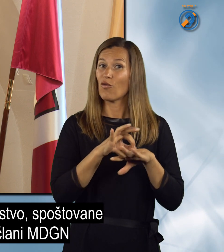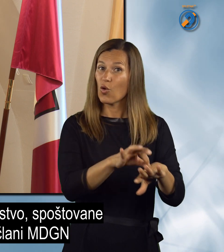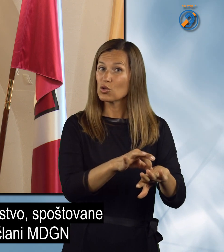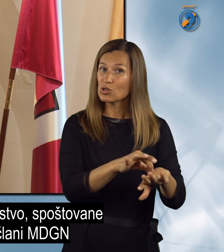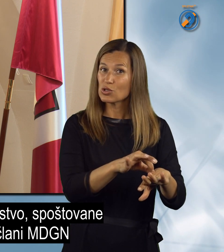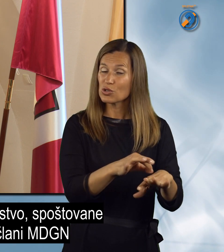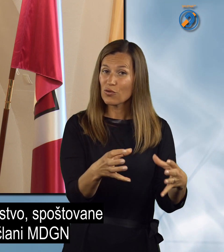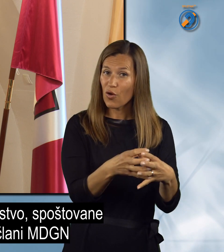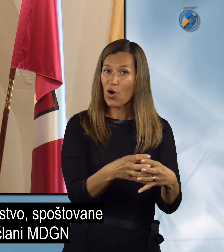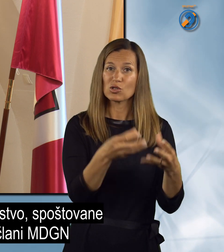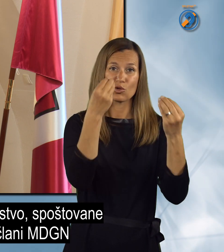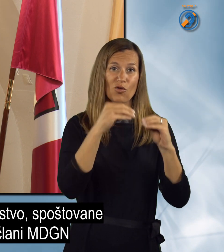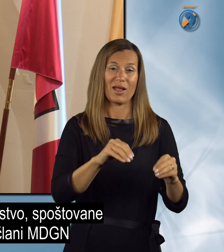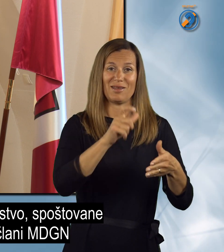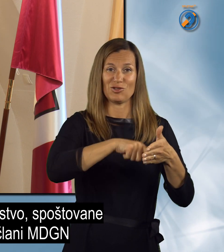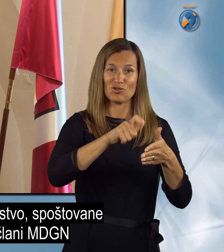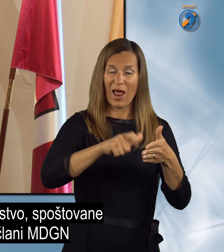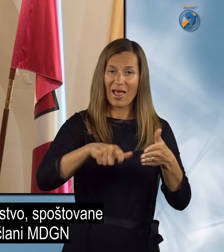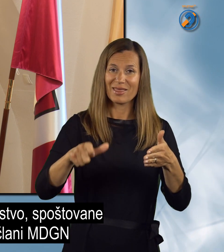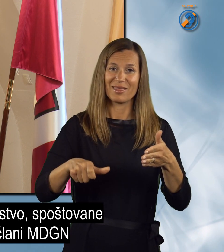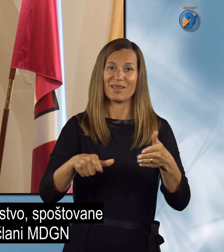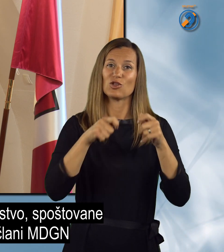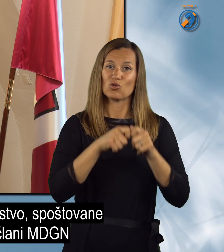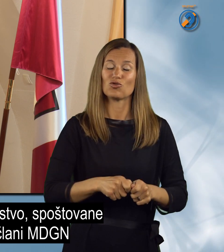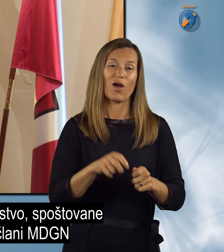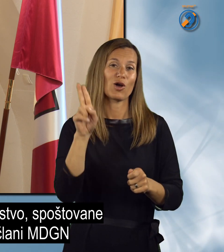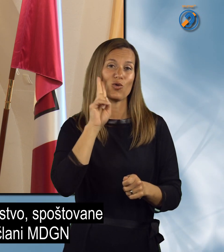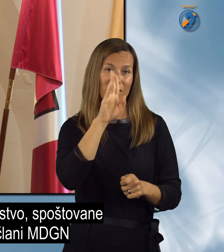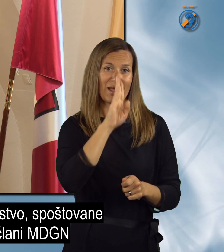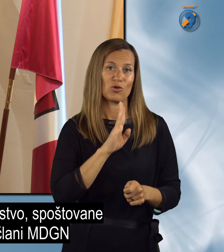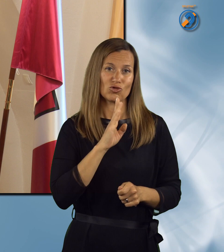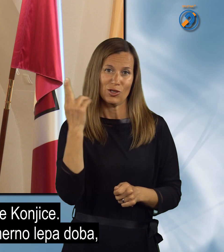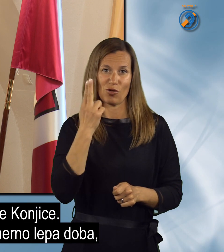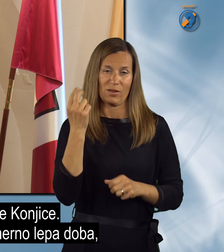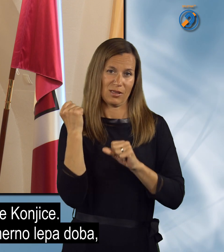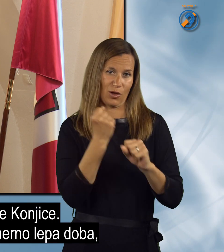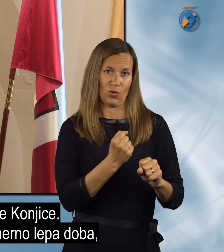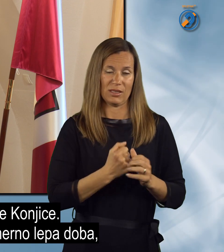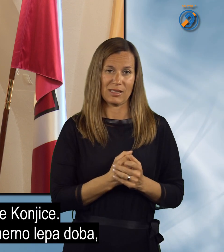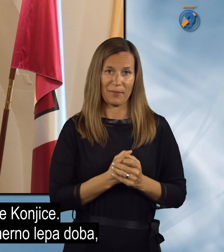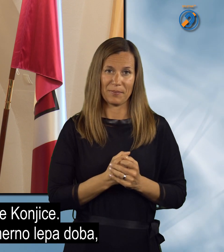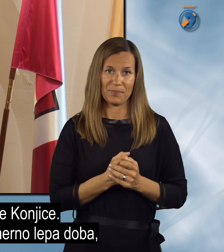Spoštovano vodstvo, spoštovane članice in člani Društva gluhih in naglušnih Slovenske Konjice.